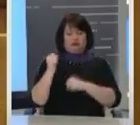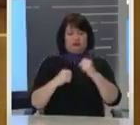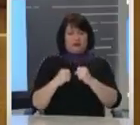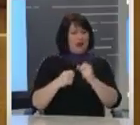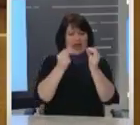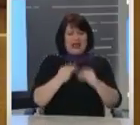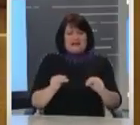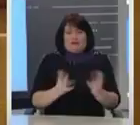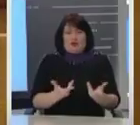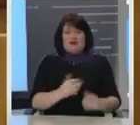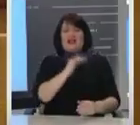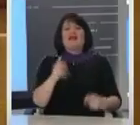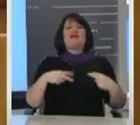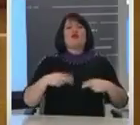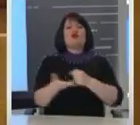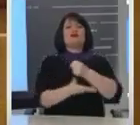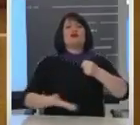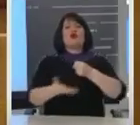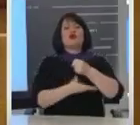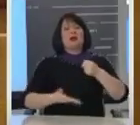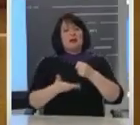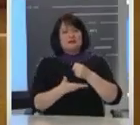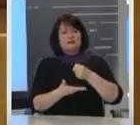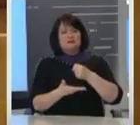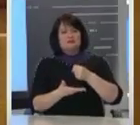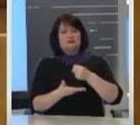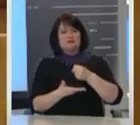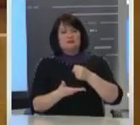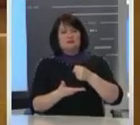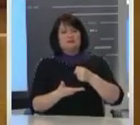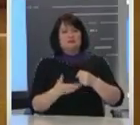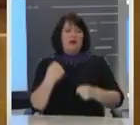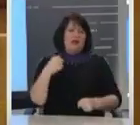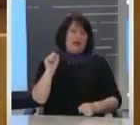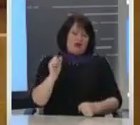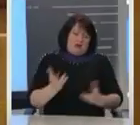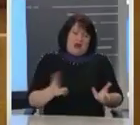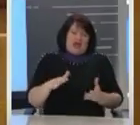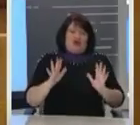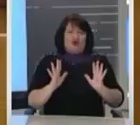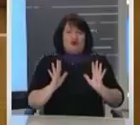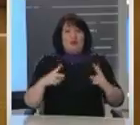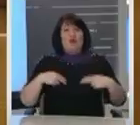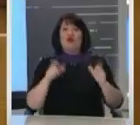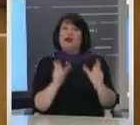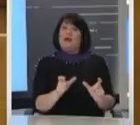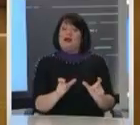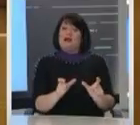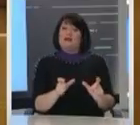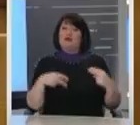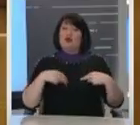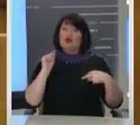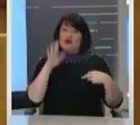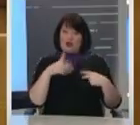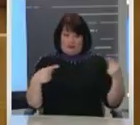Ο Υφυπουργός Γεωργίας προφανώς ίσως να μπορεί να διαφωνεί, αλλά ο Υπουργός Αμήνης και ο